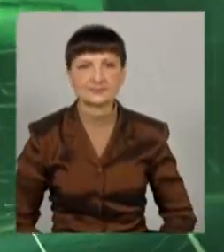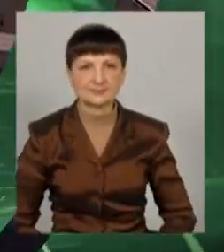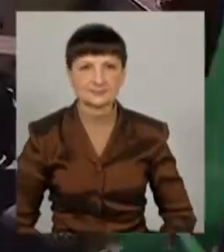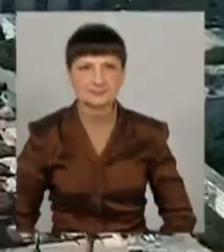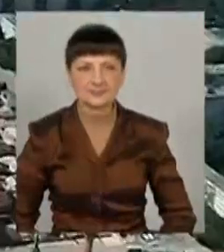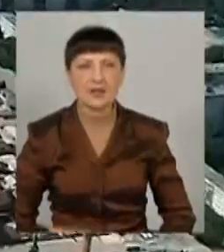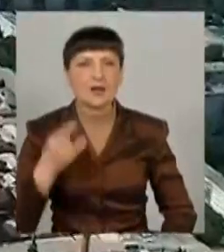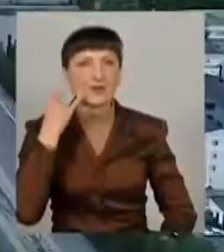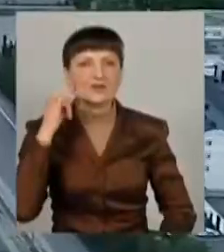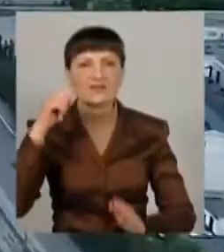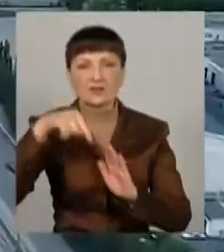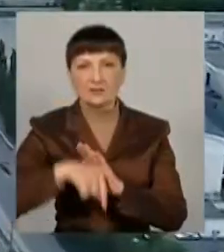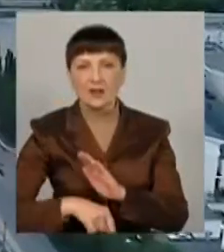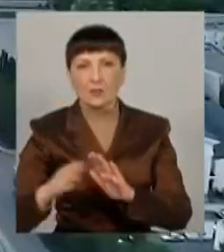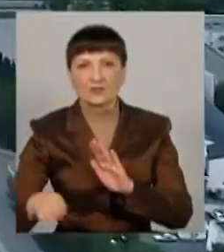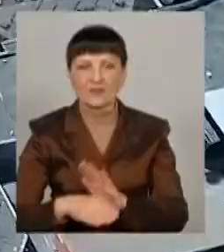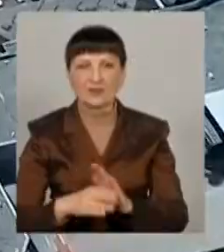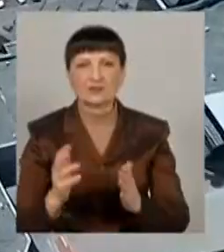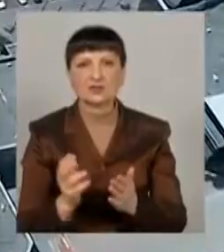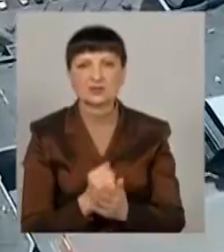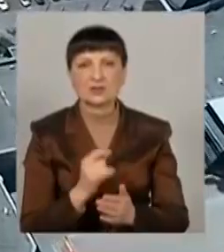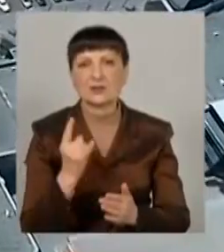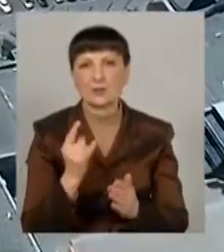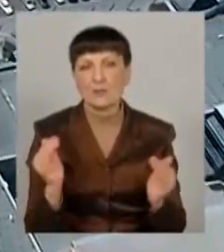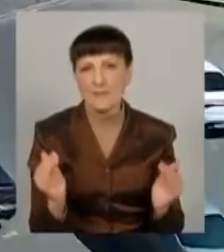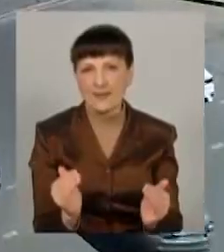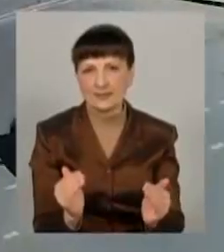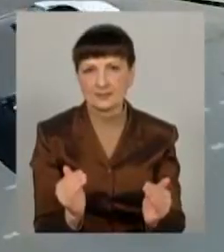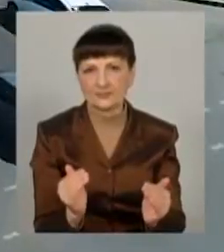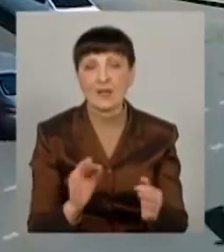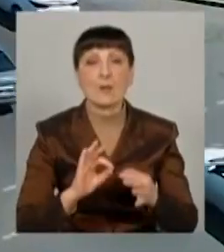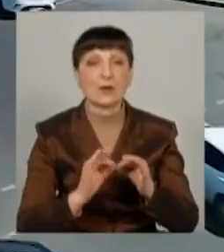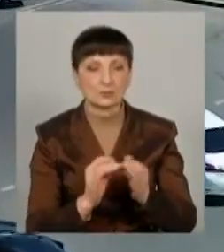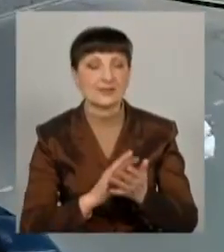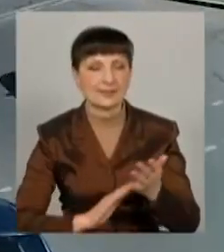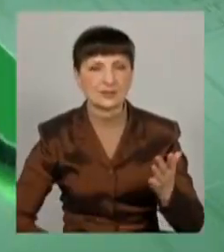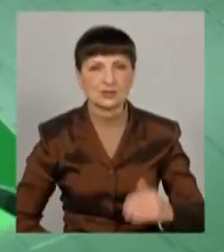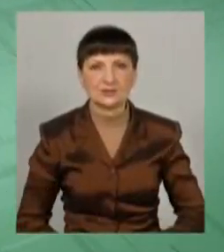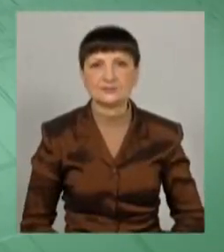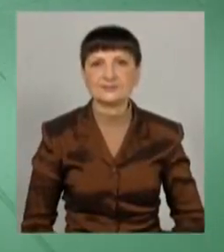В Павлодаре в канализации подвала нашли плод недоношенного младенца. Подробности выпуски.